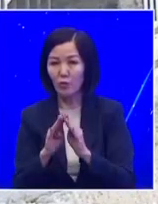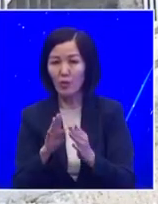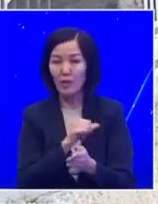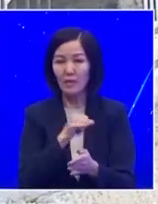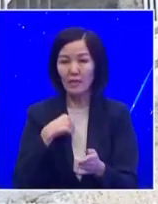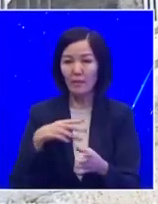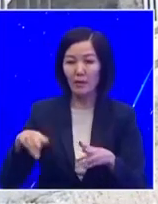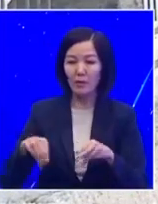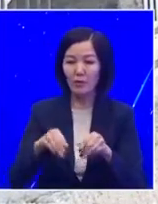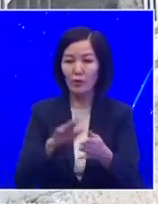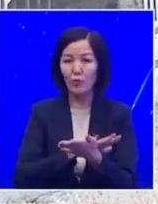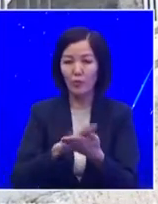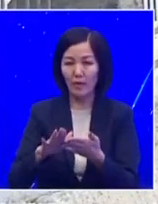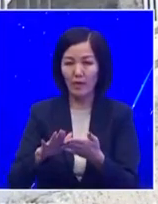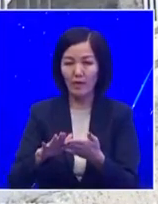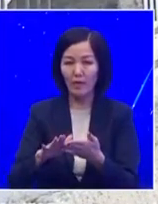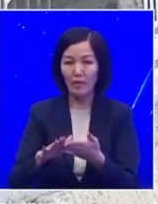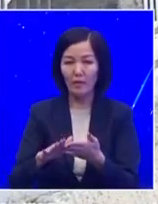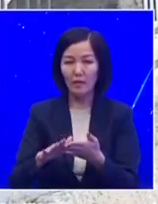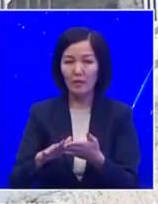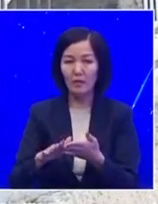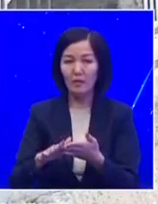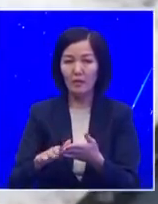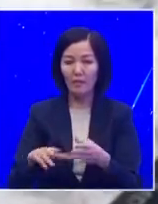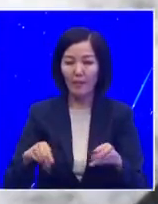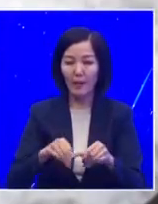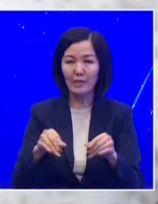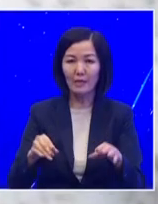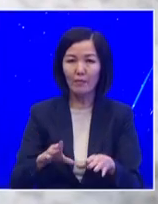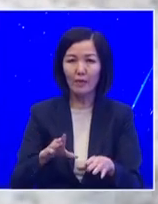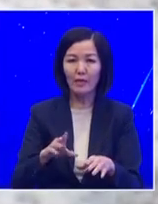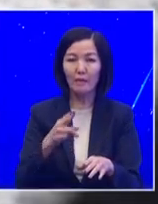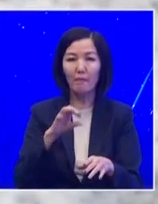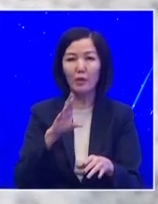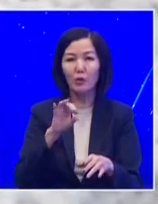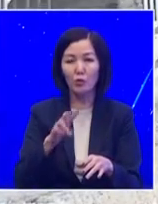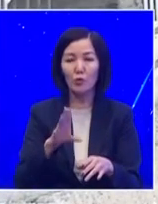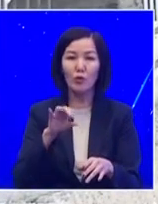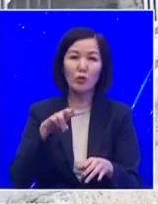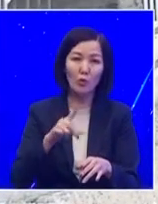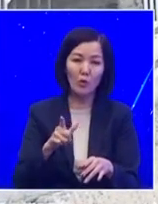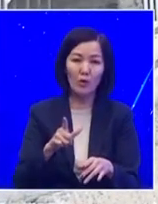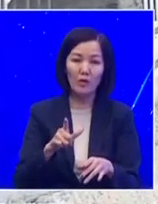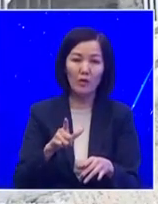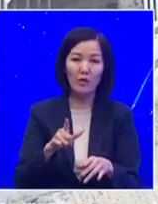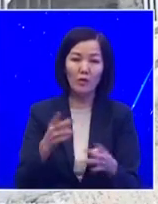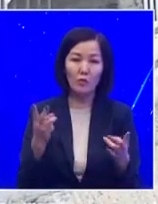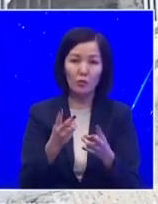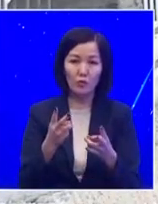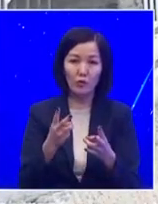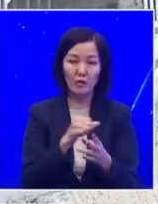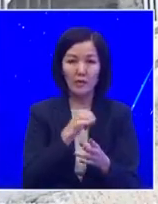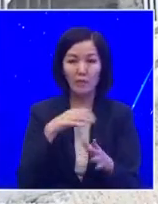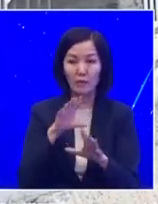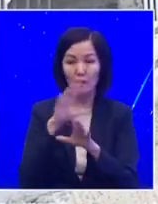сами убирать снег, посыпать песком и солью все свои прилегающие территории.